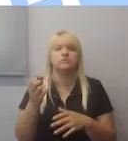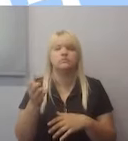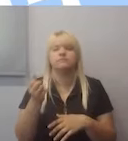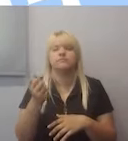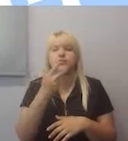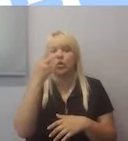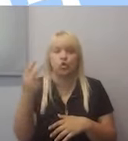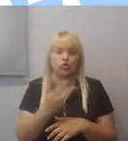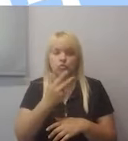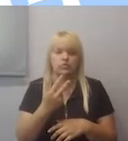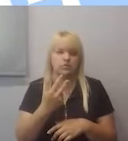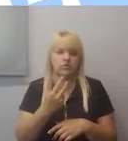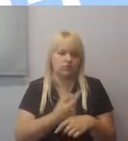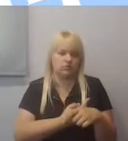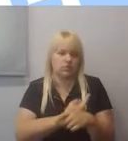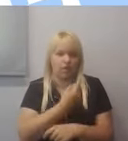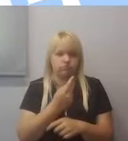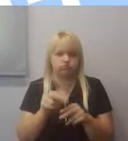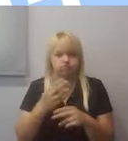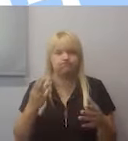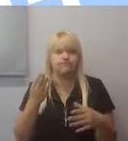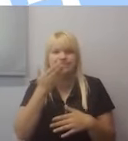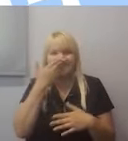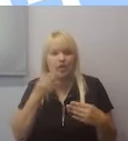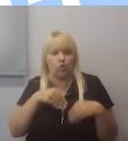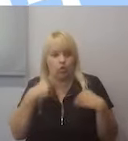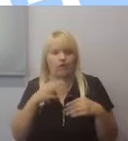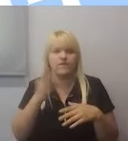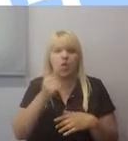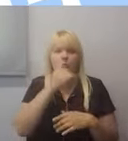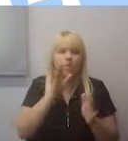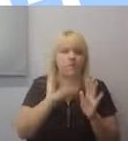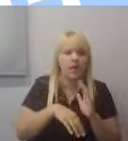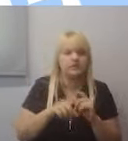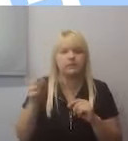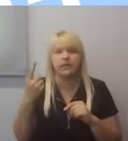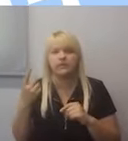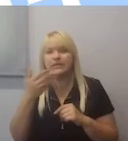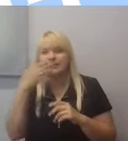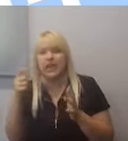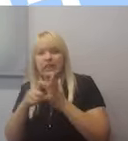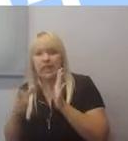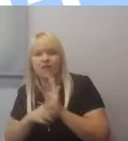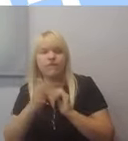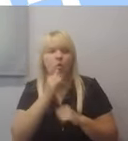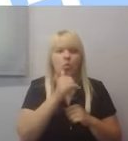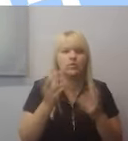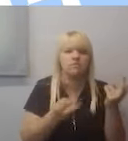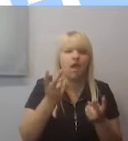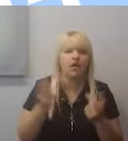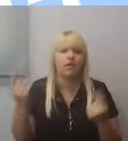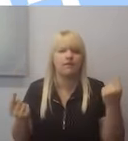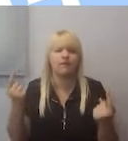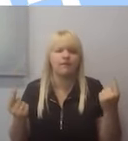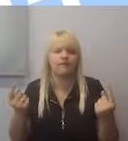ķermeņa temperatūras var iztikt vai trīs dienas bez ūdens kas pirmais jāmeklē silta telpa vai ūdens par prioritātēm runājot ja